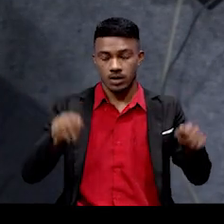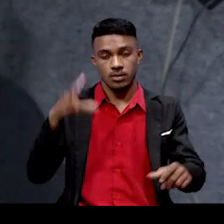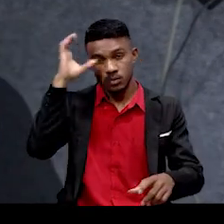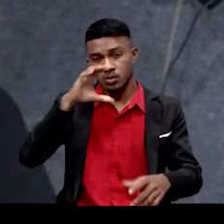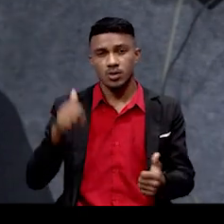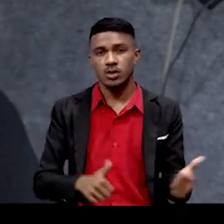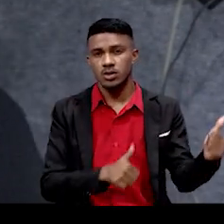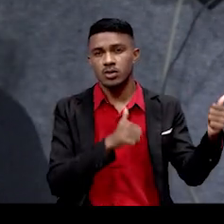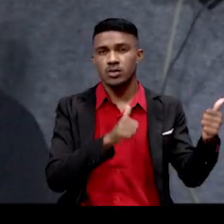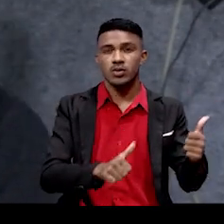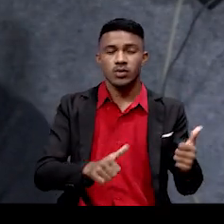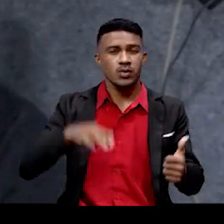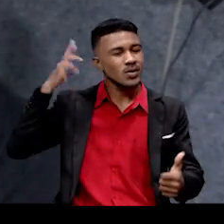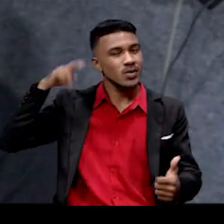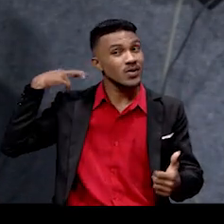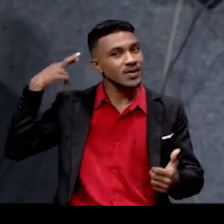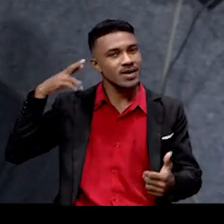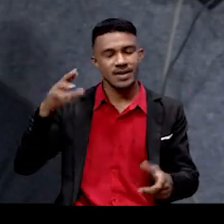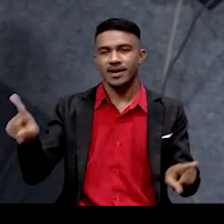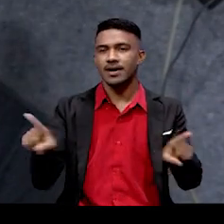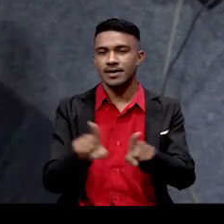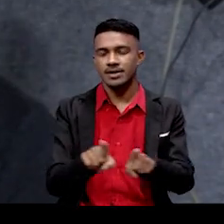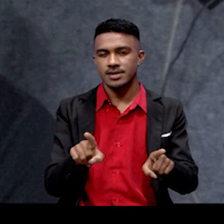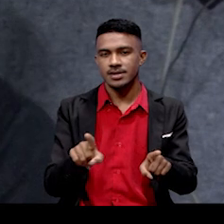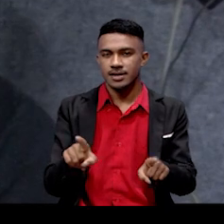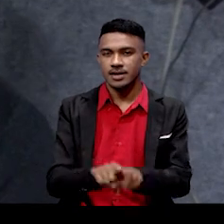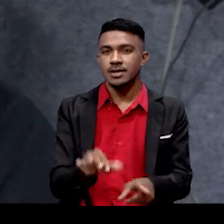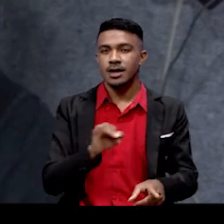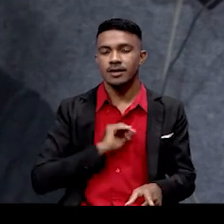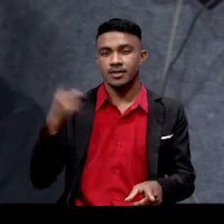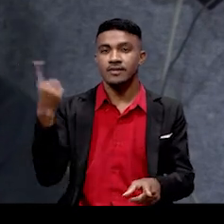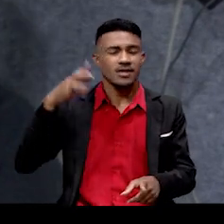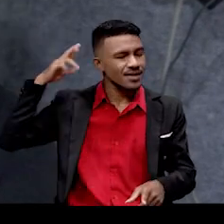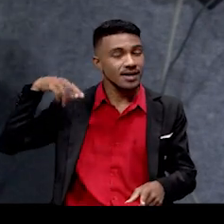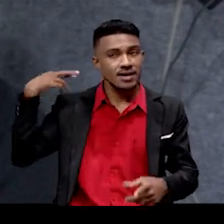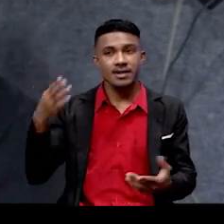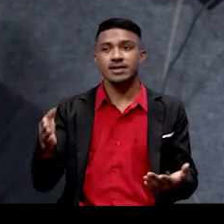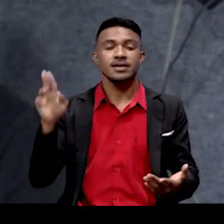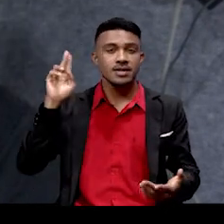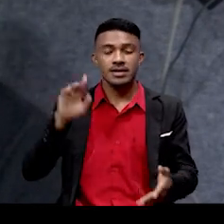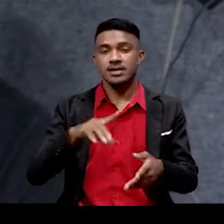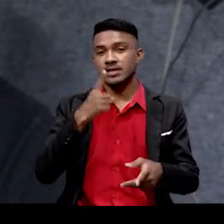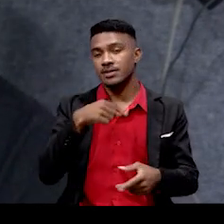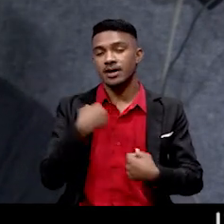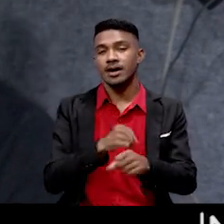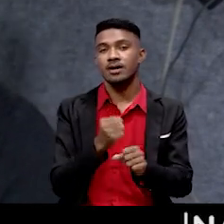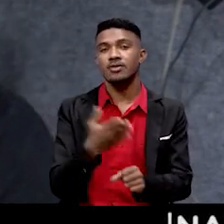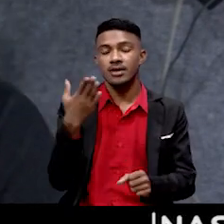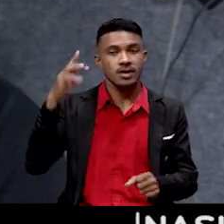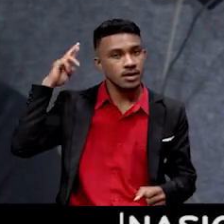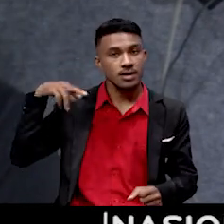sama kuluna ne lian. Ira nema kansa ba turu makar, hau sempre ba ne lian tene, sem kalu ne lian, las kal. Ba hira